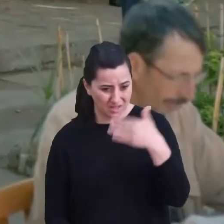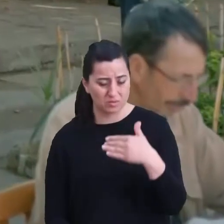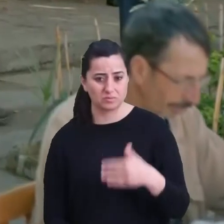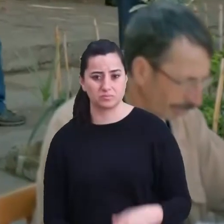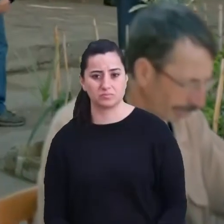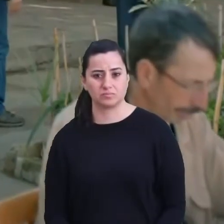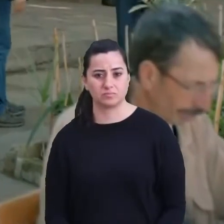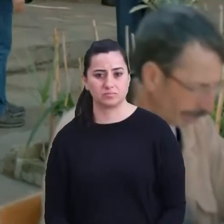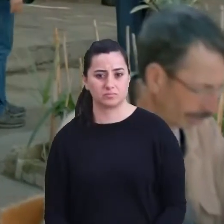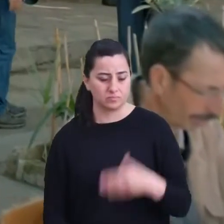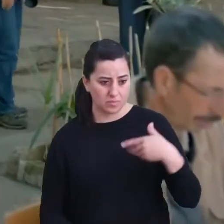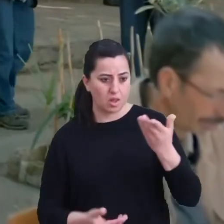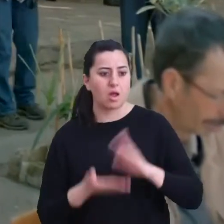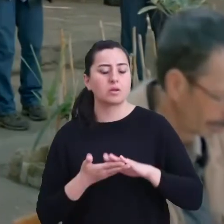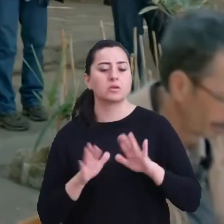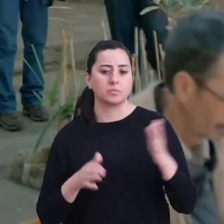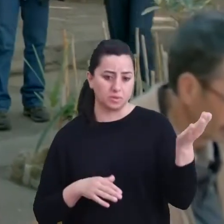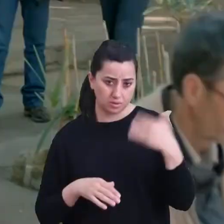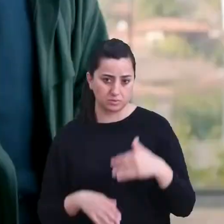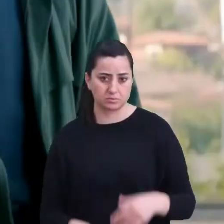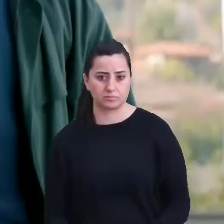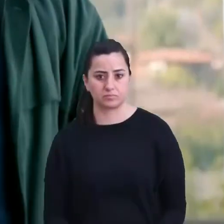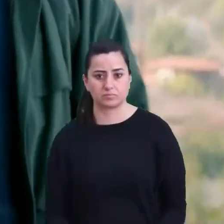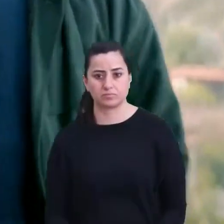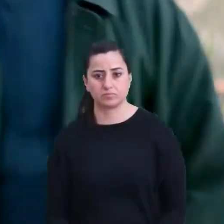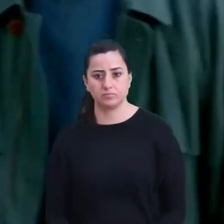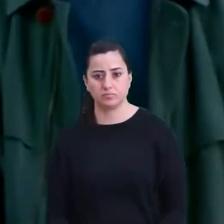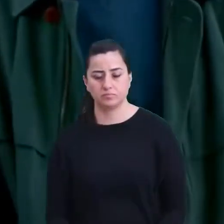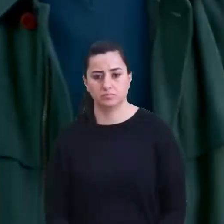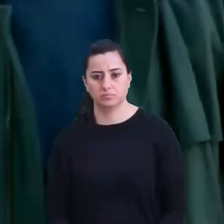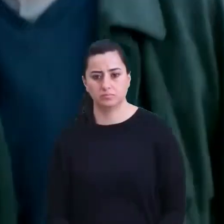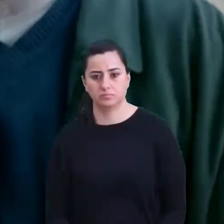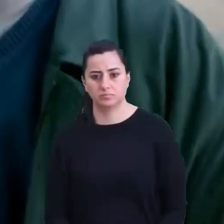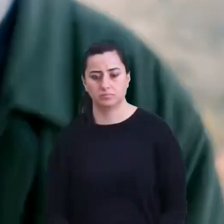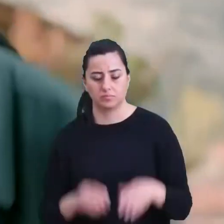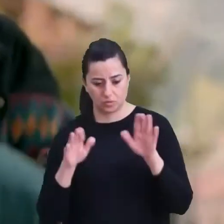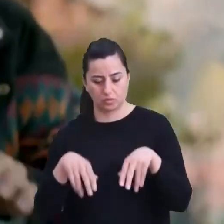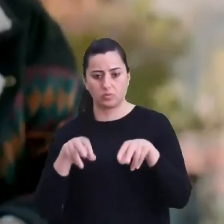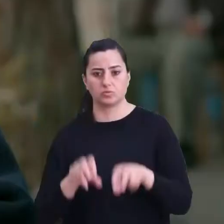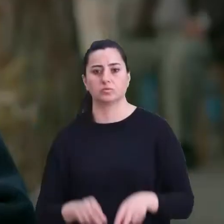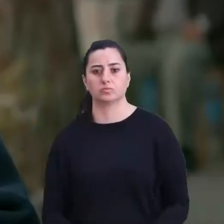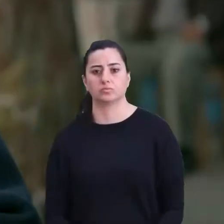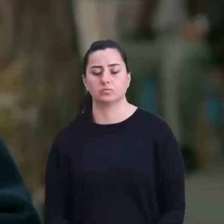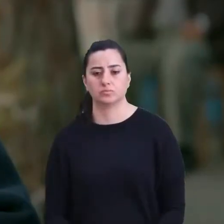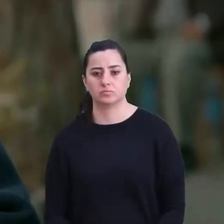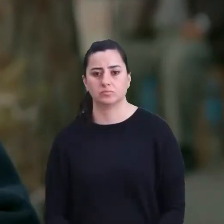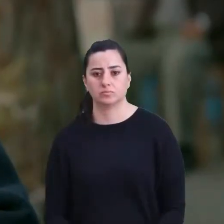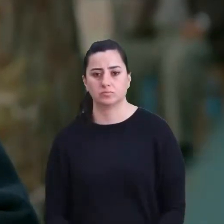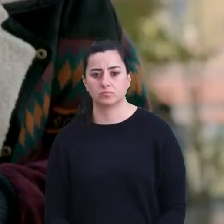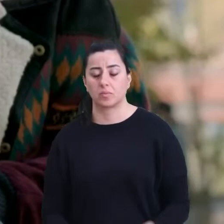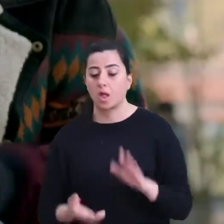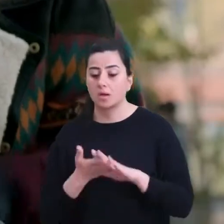yanına gitti. Sadıç değil miyiz biz? Gel şuraya. Kolundan çekti. Otur şuraya otur. Sandalyeyi oturttu. Sadıç ne